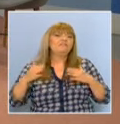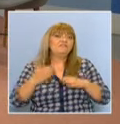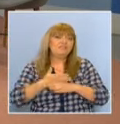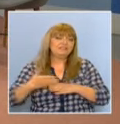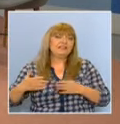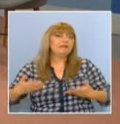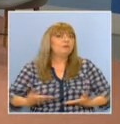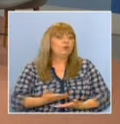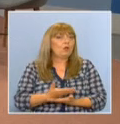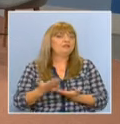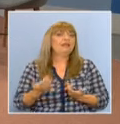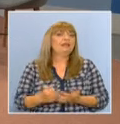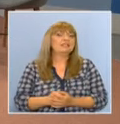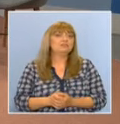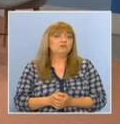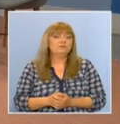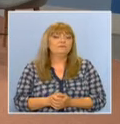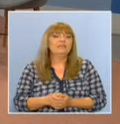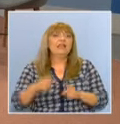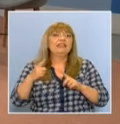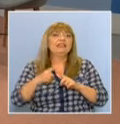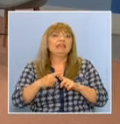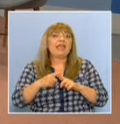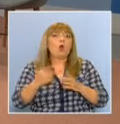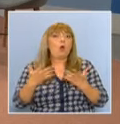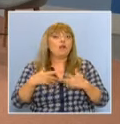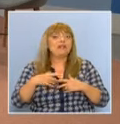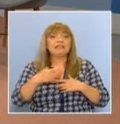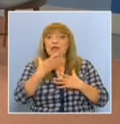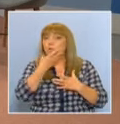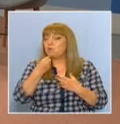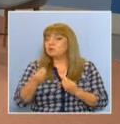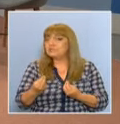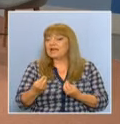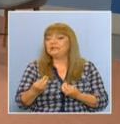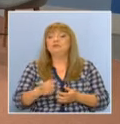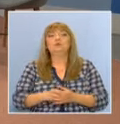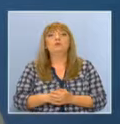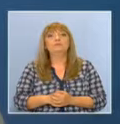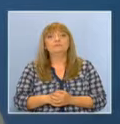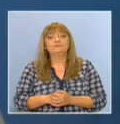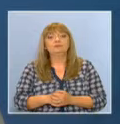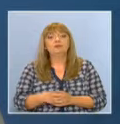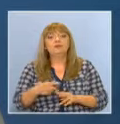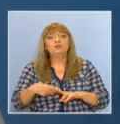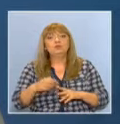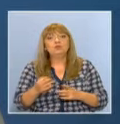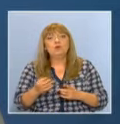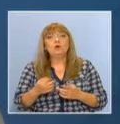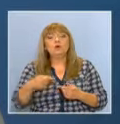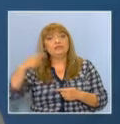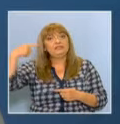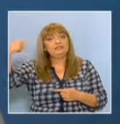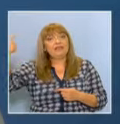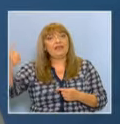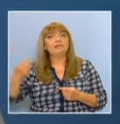естествено, също така теория на познанието и метафизика, онтология. Но